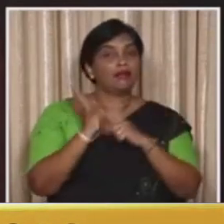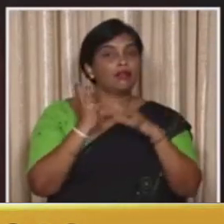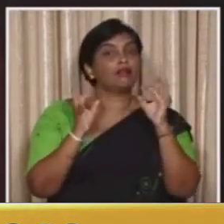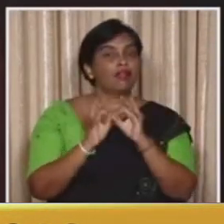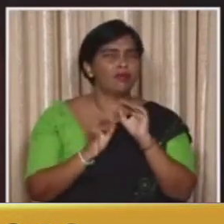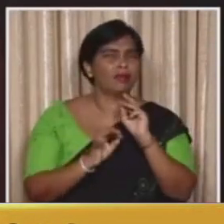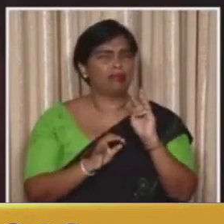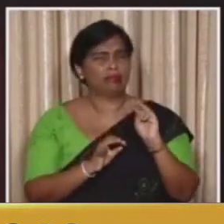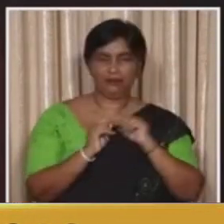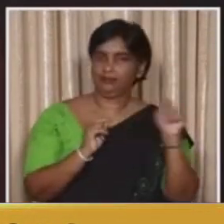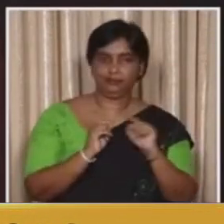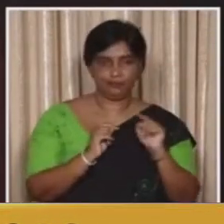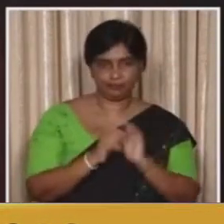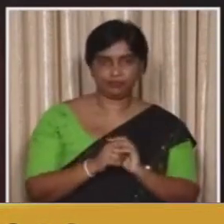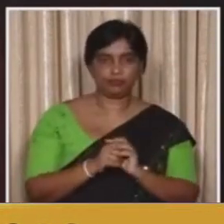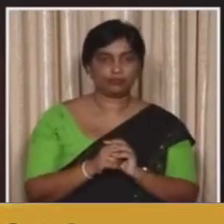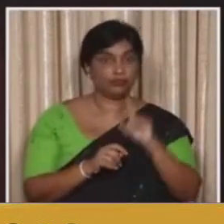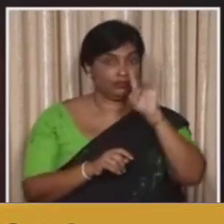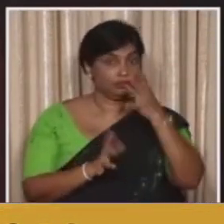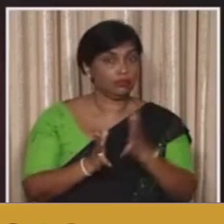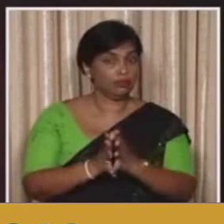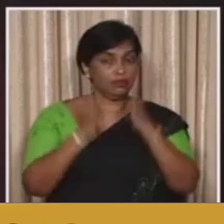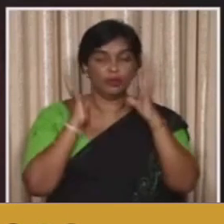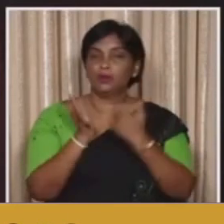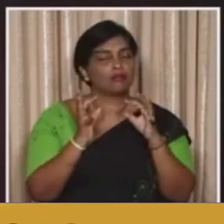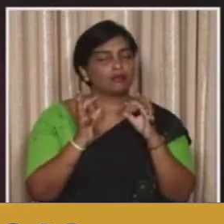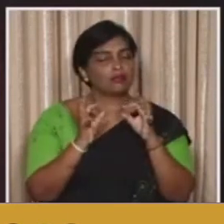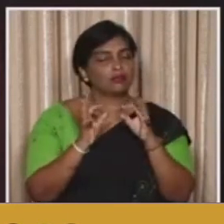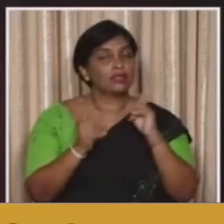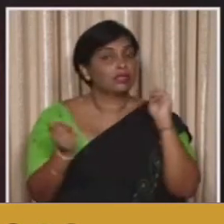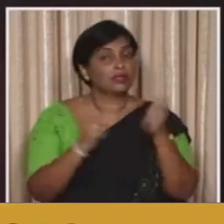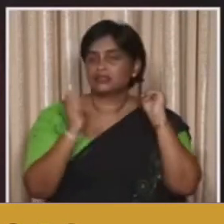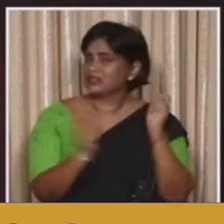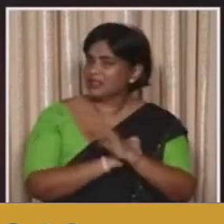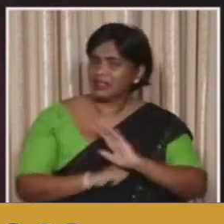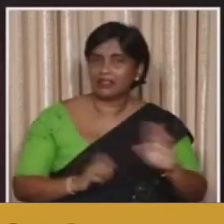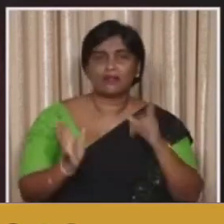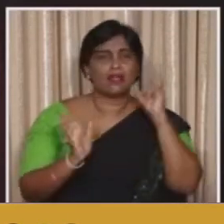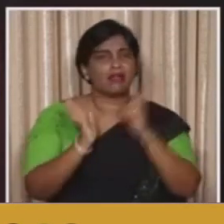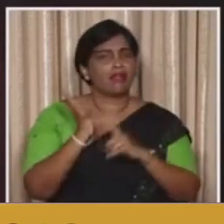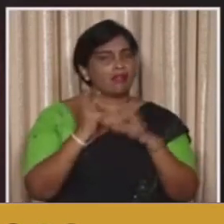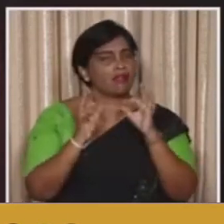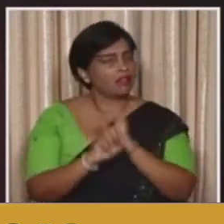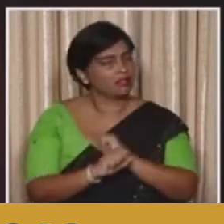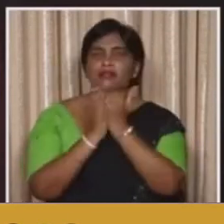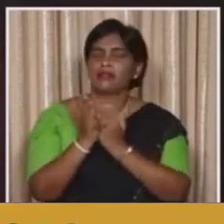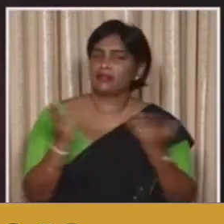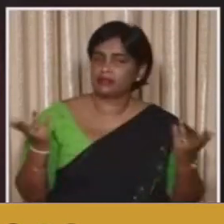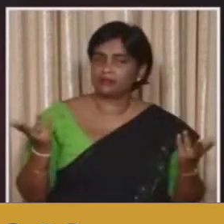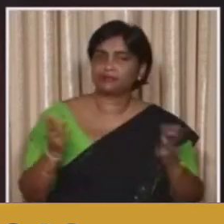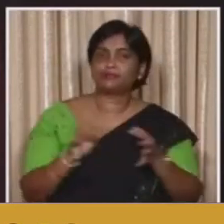40ක් 50ක් වගේ ප්‍රමාණයක්. 100කට වැඩි ප්‍රමාණයක් රෙජිස්ටර් කරලා තියෙනවා ක්‍රිකට් ගහන්නෙත් නැහැ ග්‍රවුන්ඩ් එකකුත් නැහැ වැඩපිළිවෙලකුත්